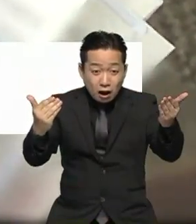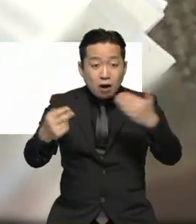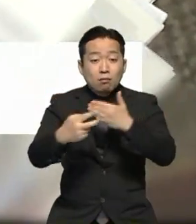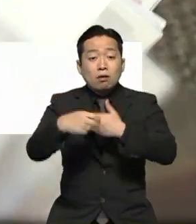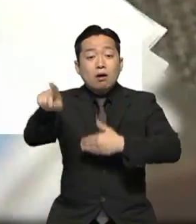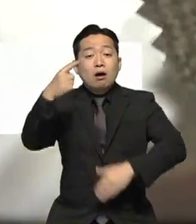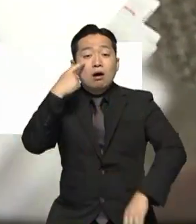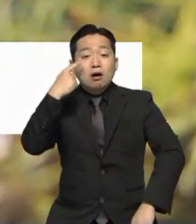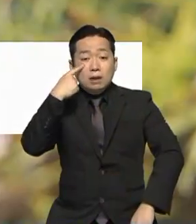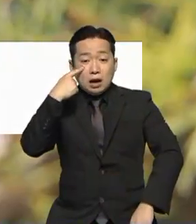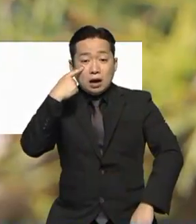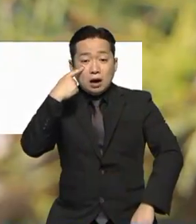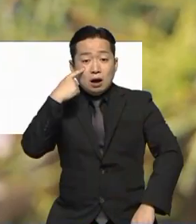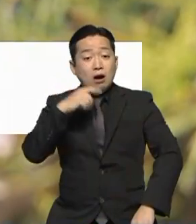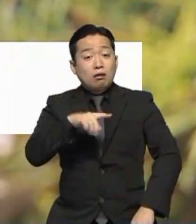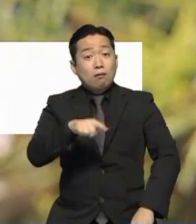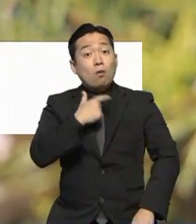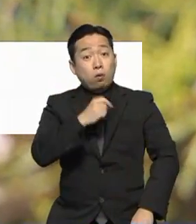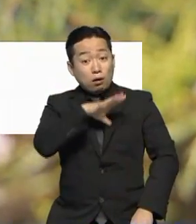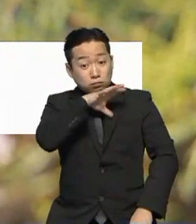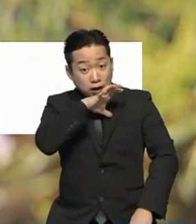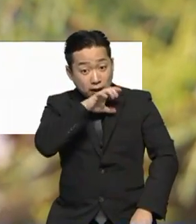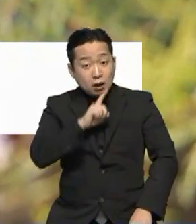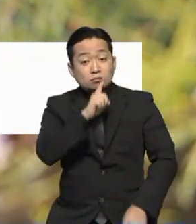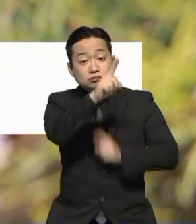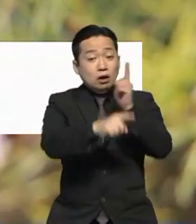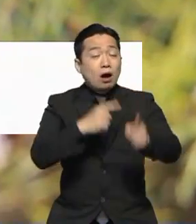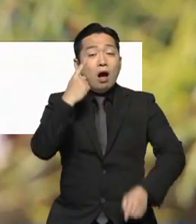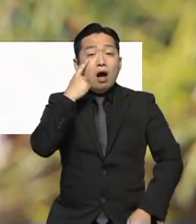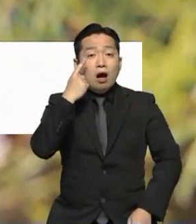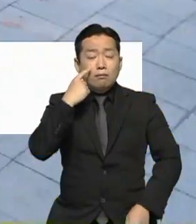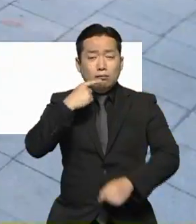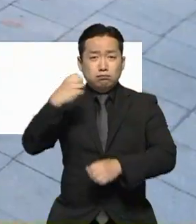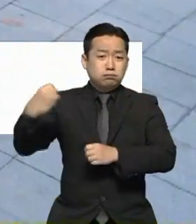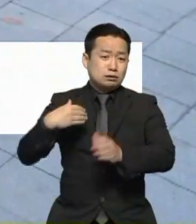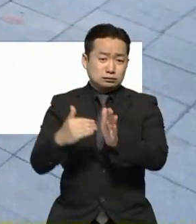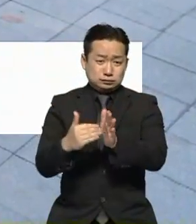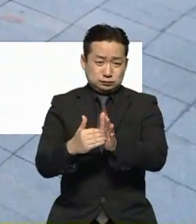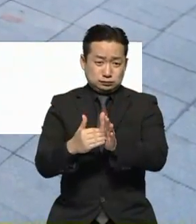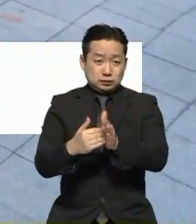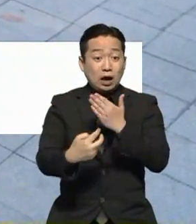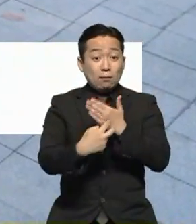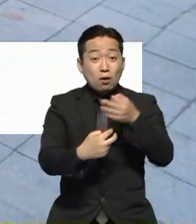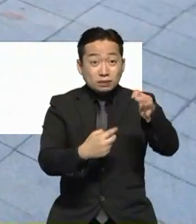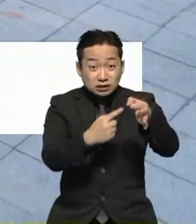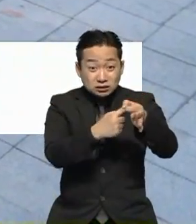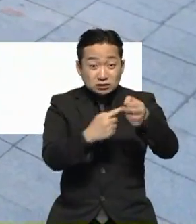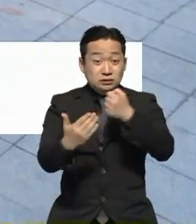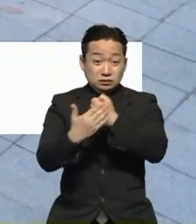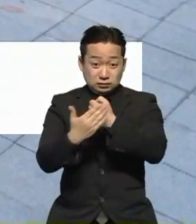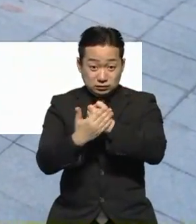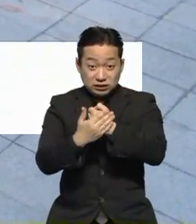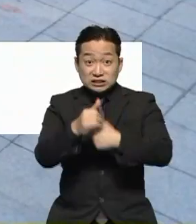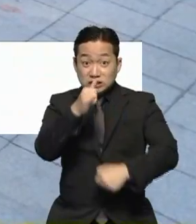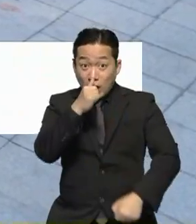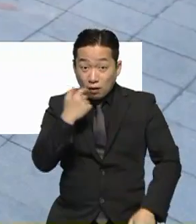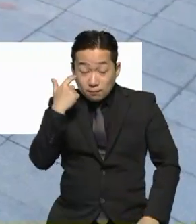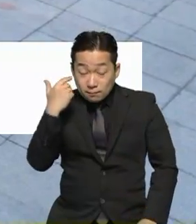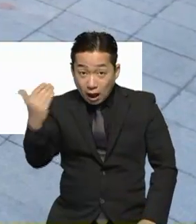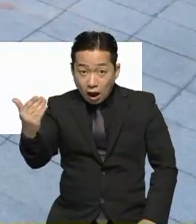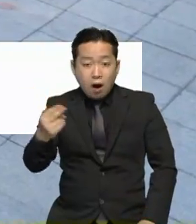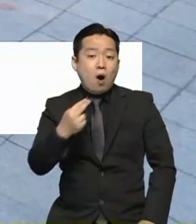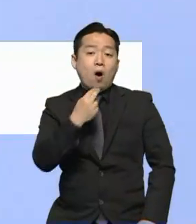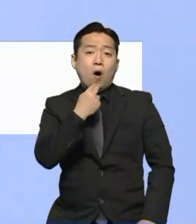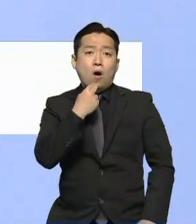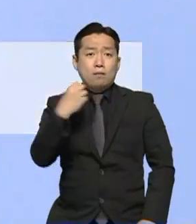병원 가보세요. 뭐 건의함 거기다가 뭐 올려보세요. 뭐 병원비 같은 거 그런 거는 보조가 되냐 그랬더니